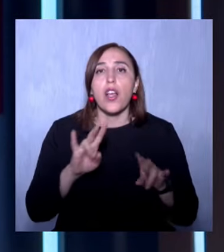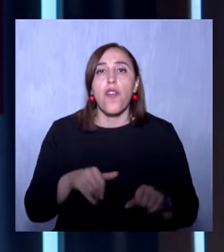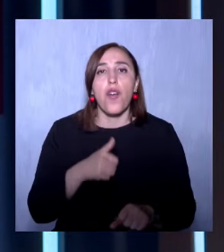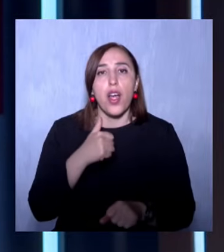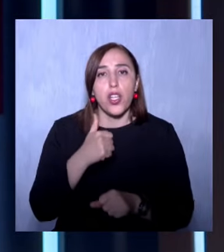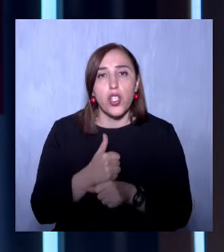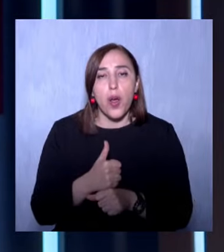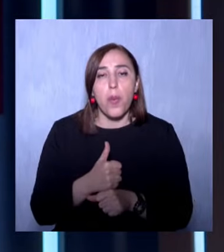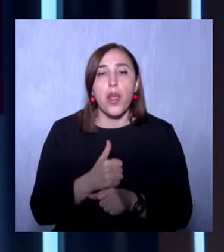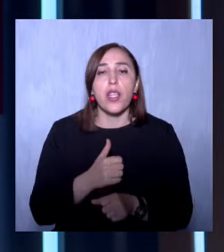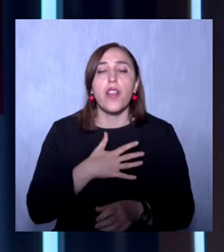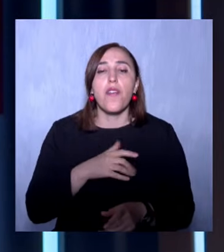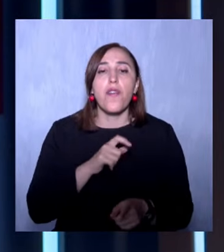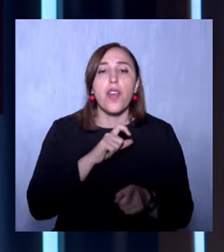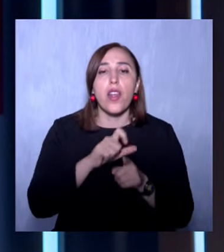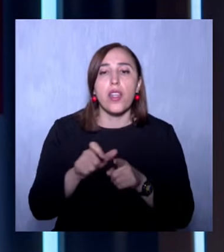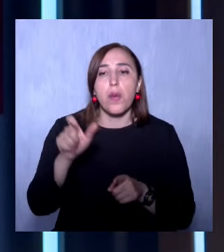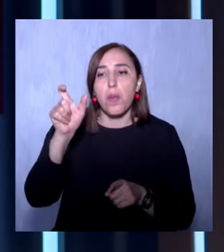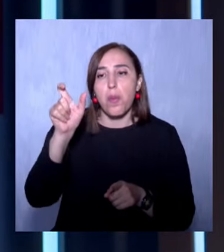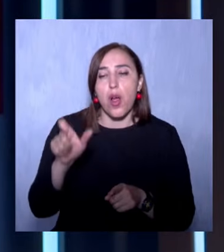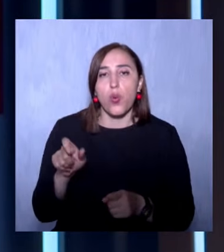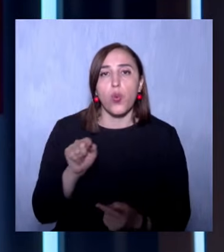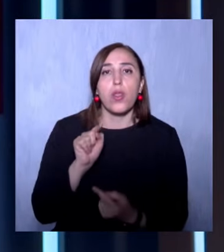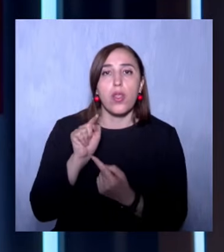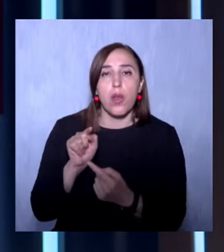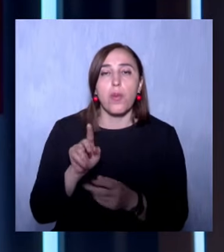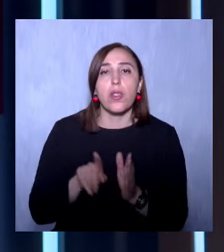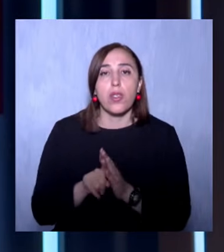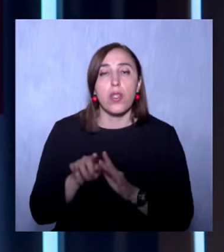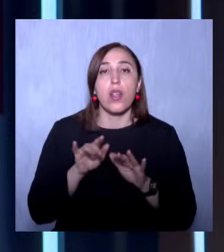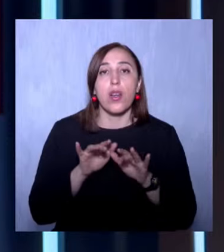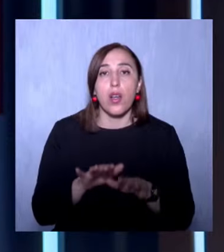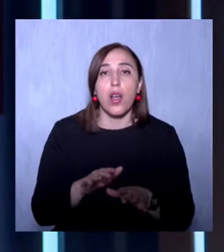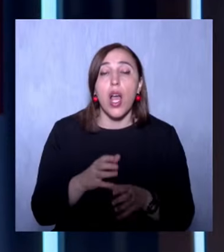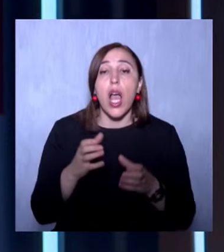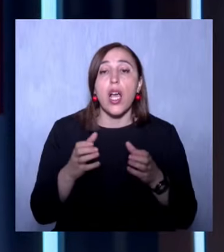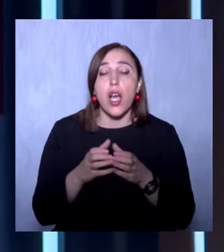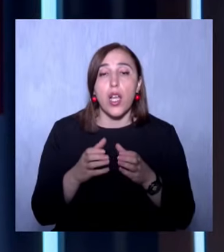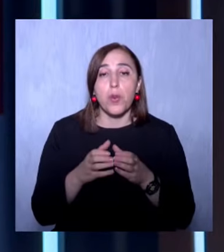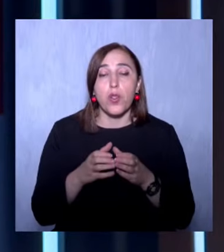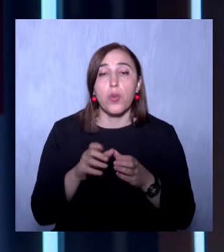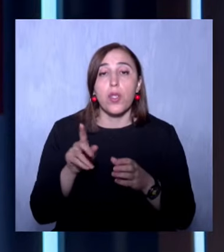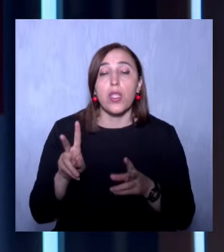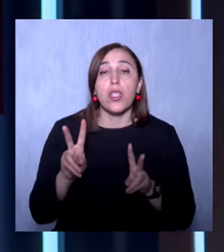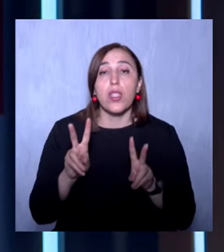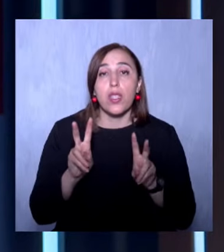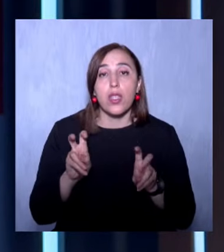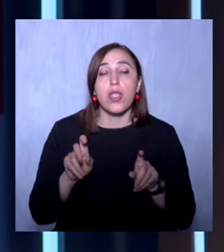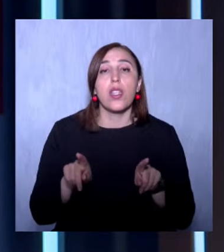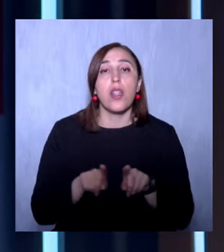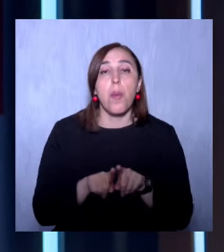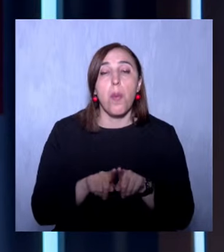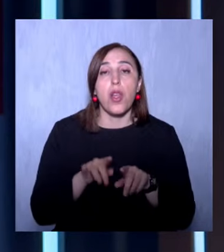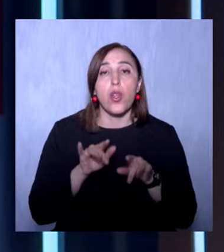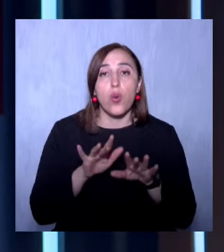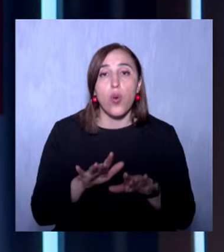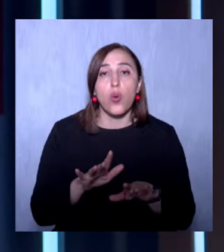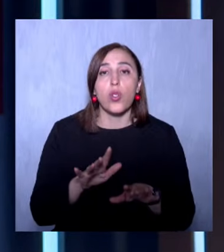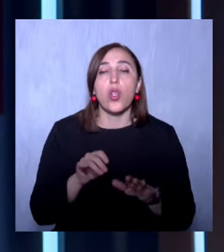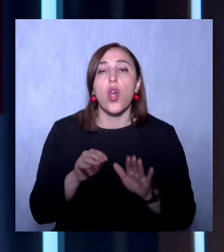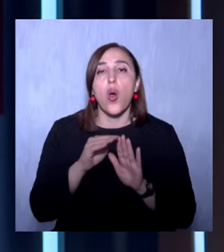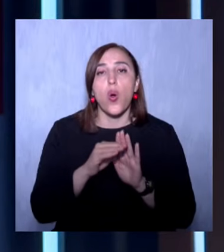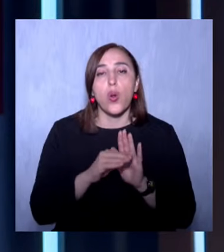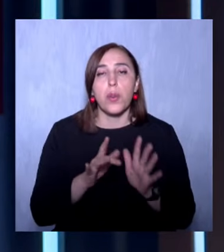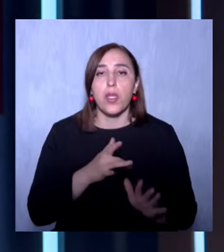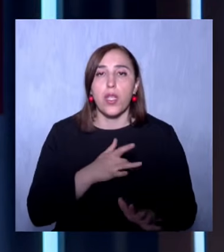Նիկոլ Փաշինյանին վիրավորած մի օգտատիրոջ դեմ։ Կազմակերպությունն այսպիսի գործերին առնչվող օրենսդրությունը խստացնել